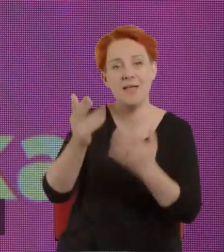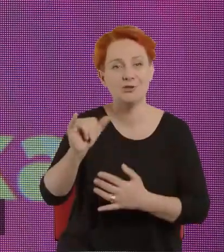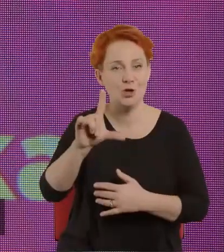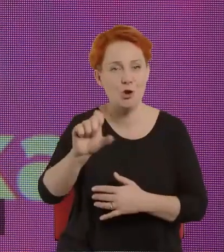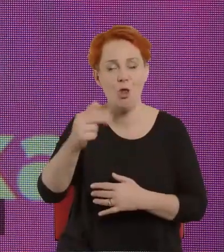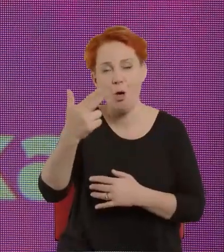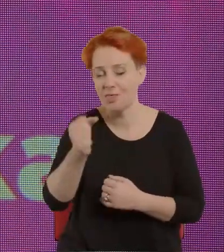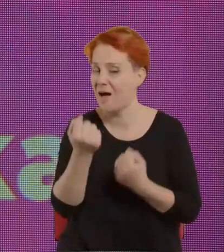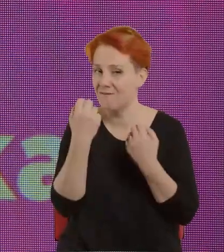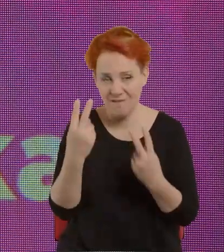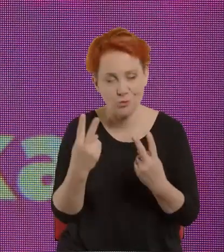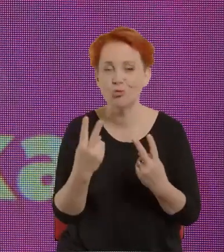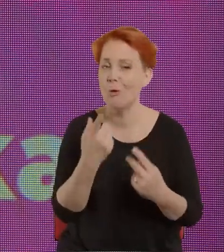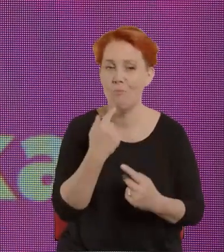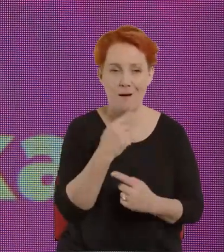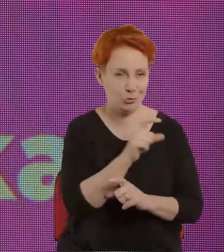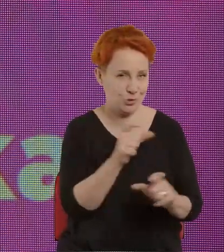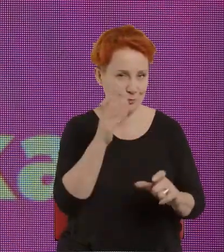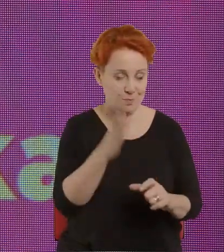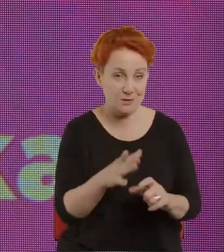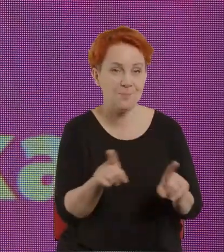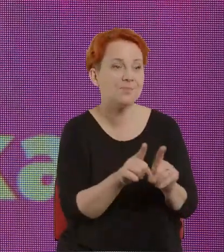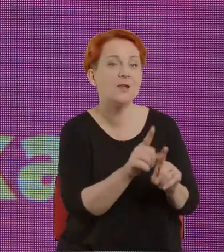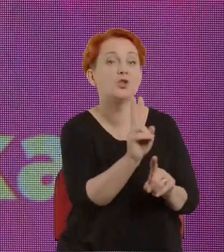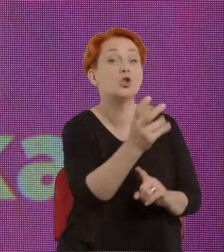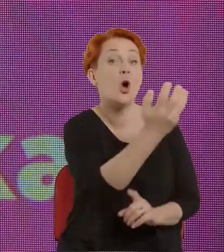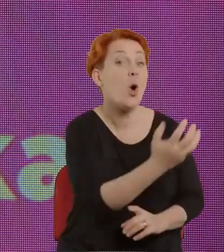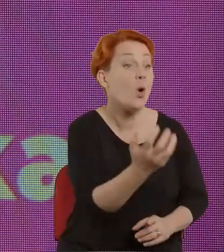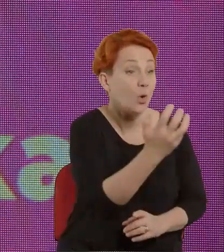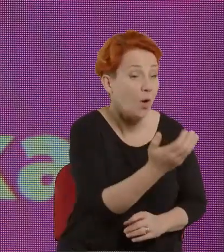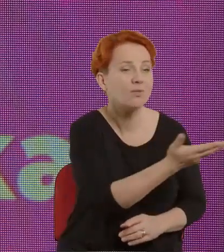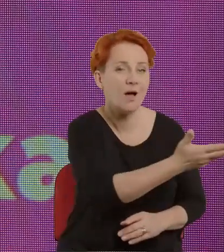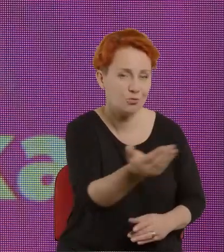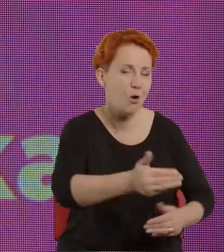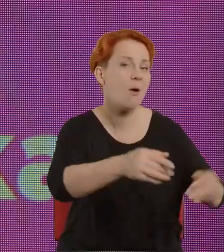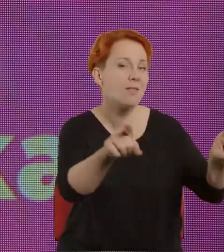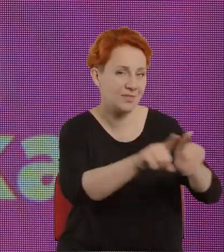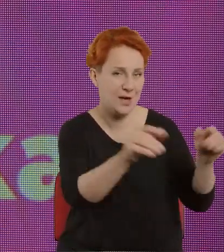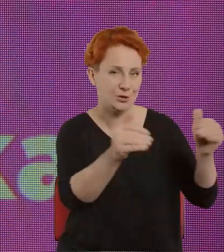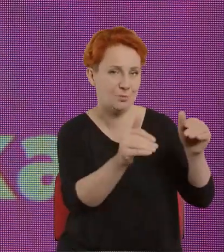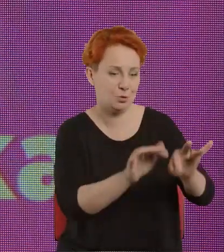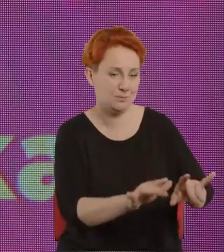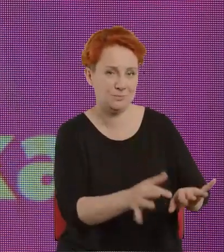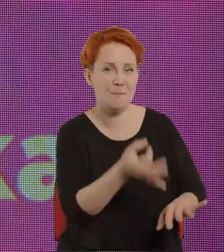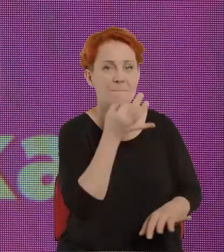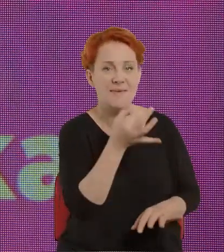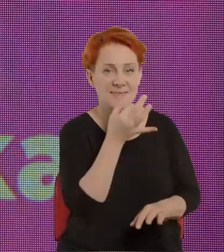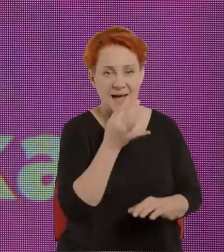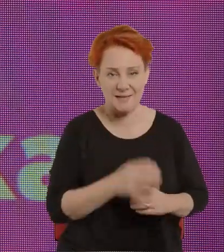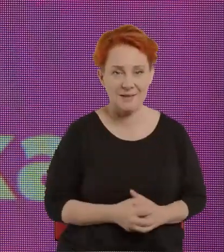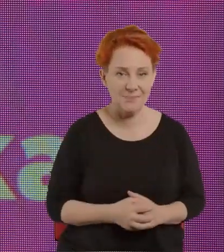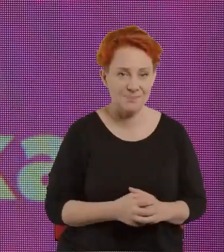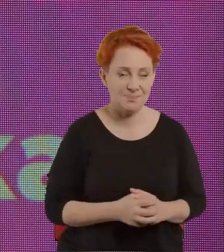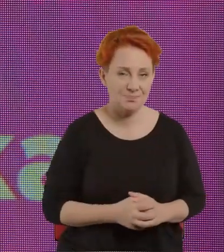to będzie mało czasu. I jeszcze kilka słów do naszych internautów. Państwo również możecie zadać pytanie naszym prelegentom. Wystarczy